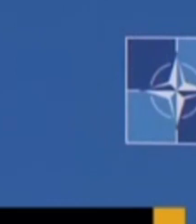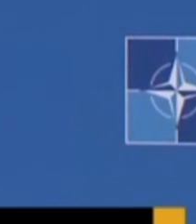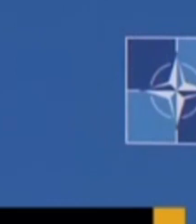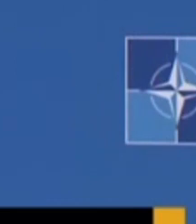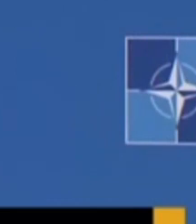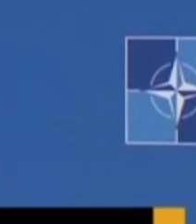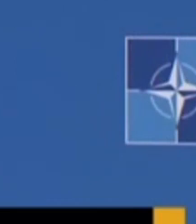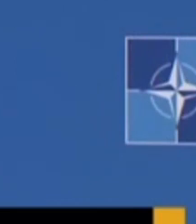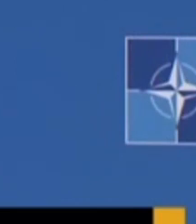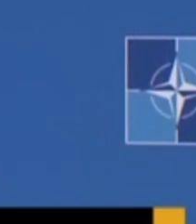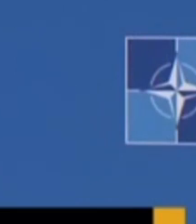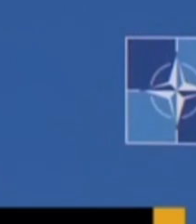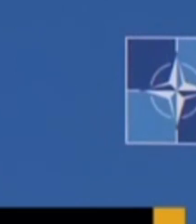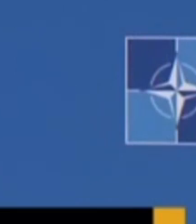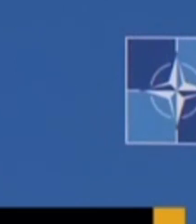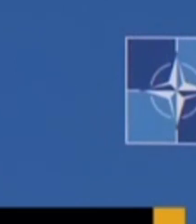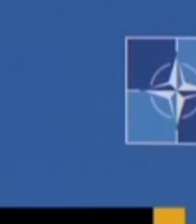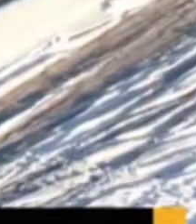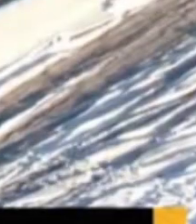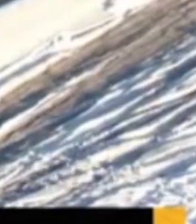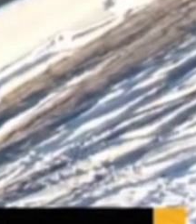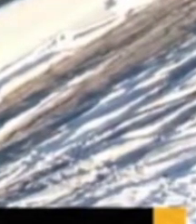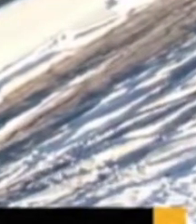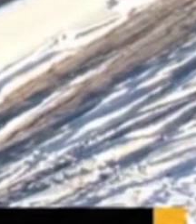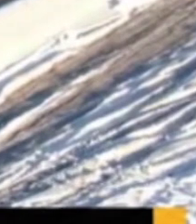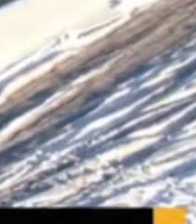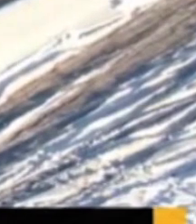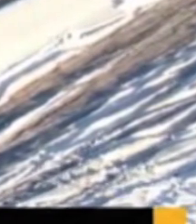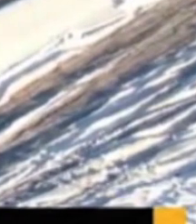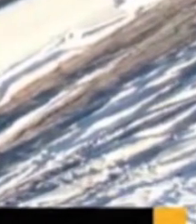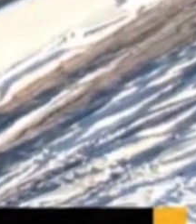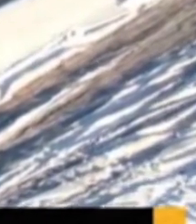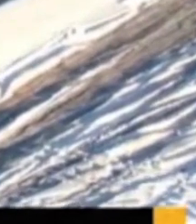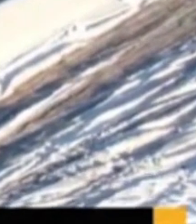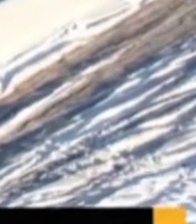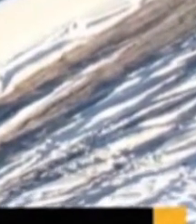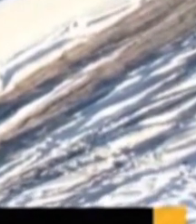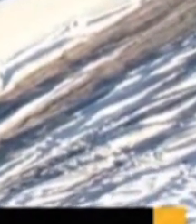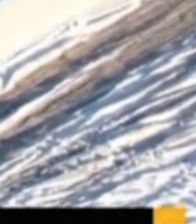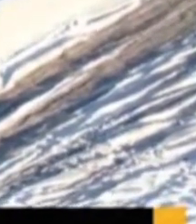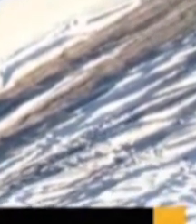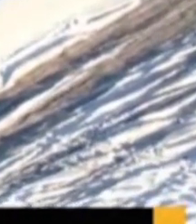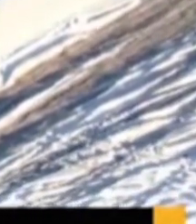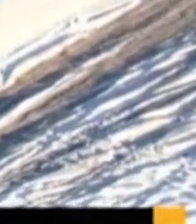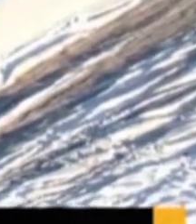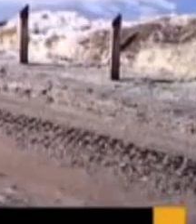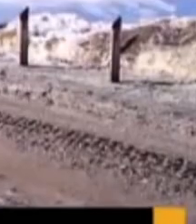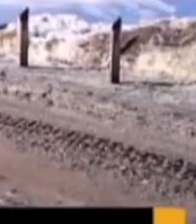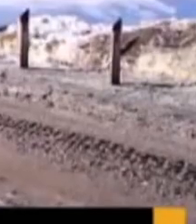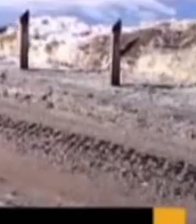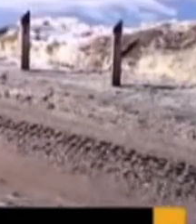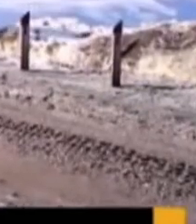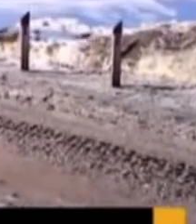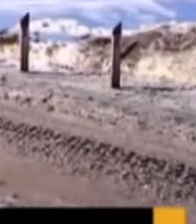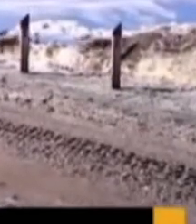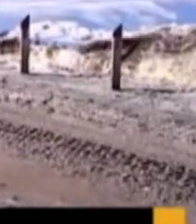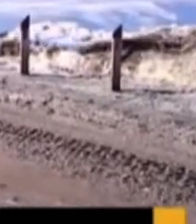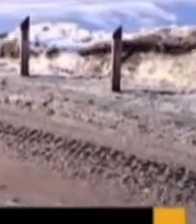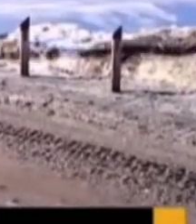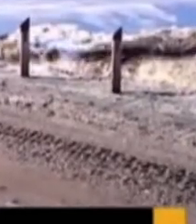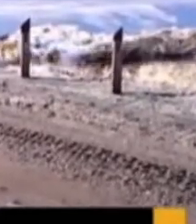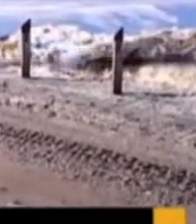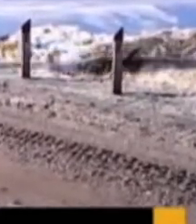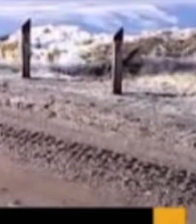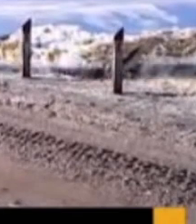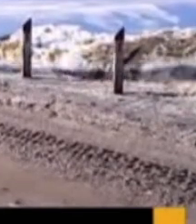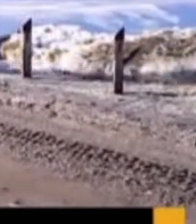military presence on the borders of Ukraine. Alianța Nord-Atlantică s-a arătat neîncrezătoare față de anunțul Rusiei cu privire la